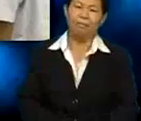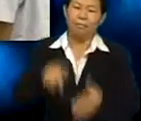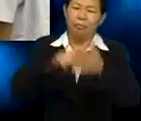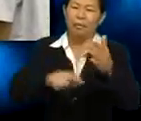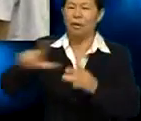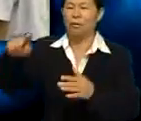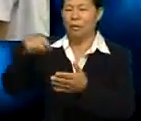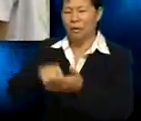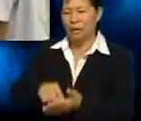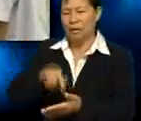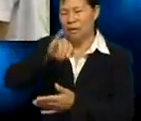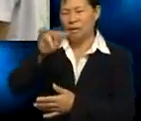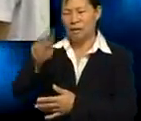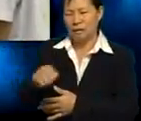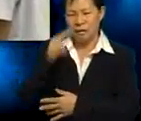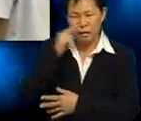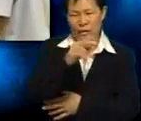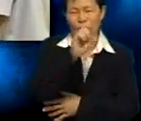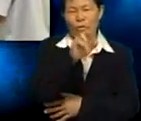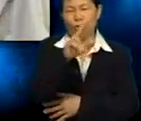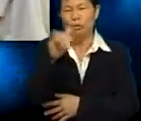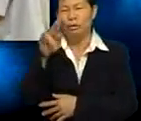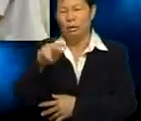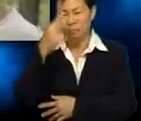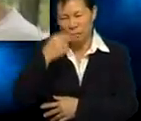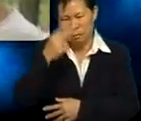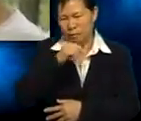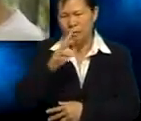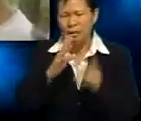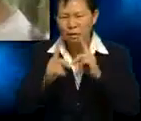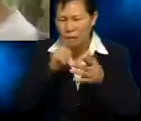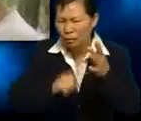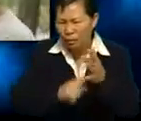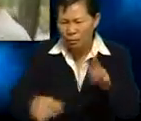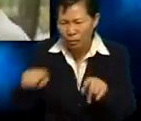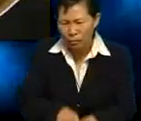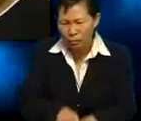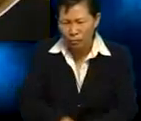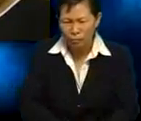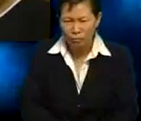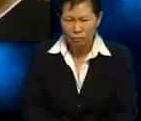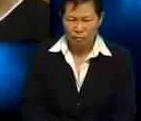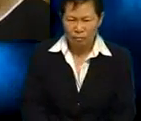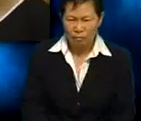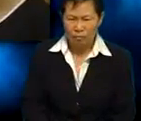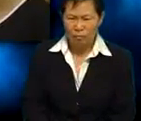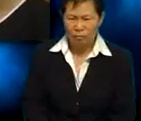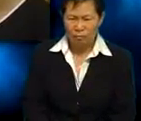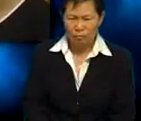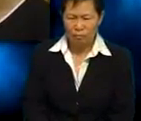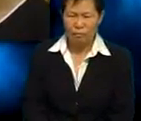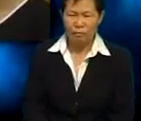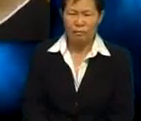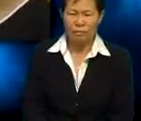Apalah awak ni, Jin? Saya tengok Suilin dah nangis. Saya tak cakap apa pun lah. Leceh lah cakap Suilin nangis. Dahlah, James. Saya tak payah kacau